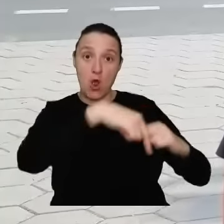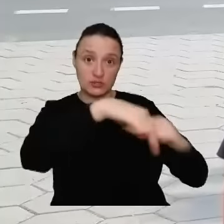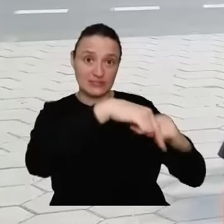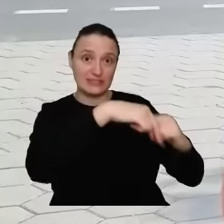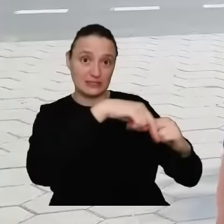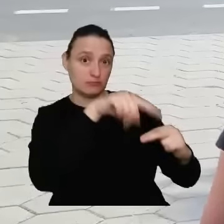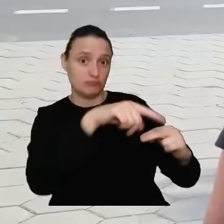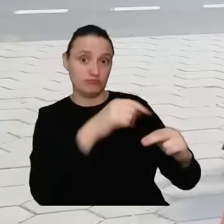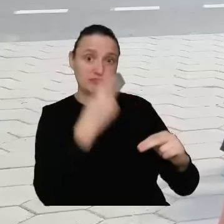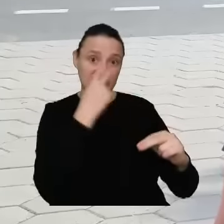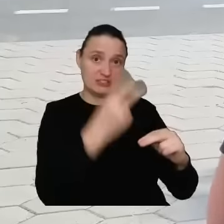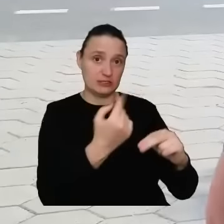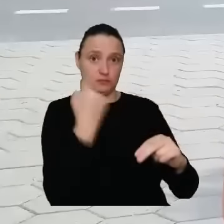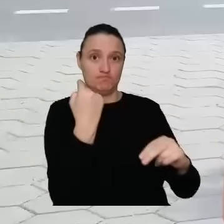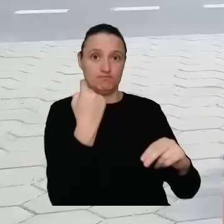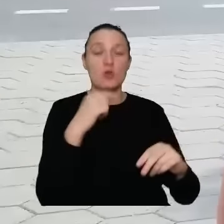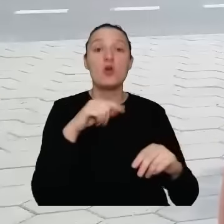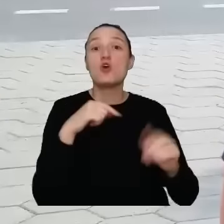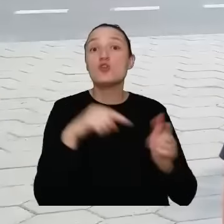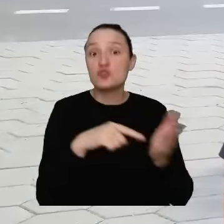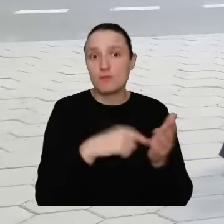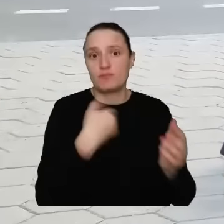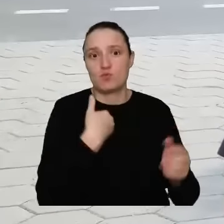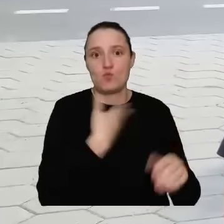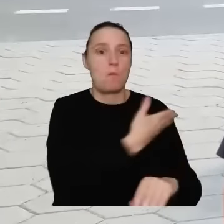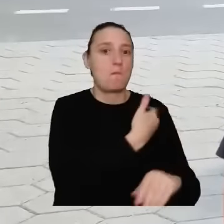został wydalony na stronę polską